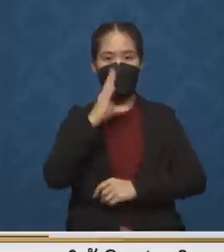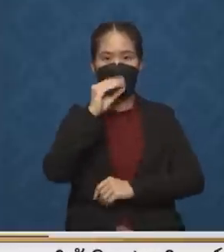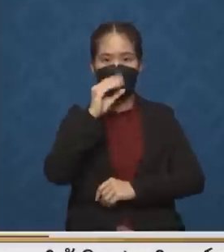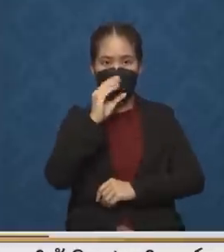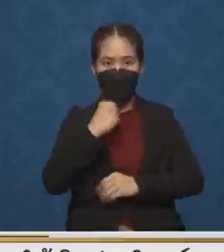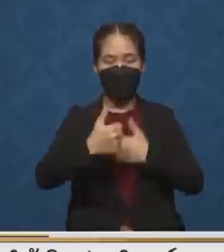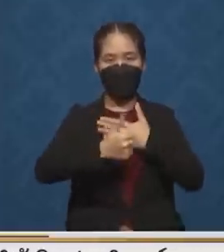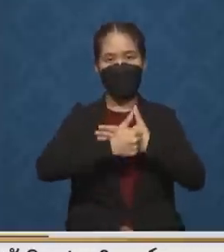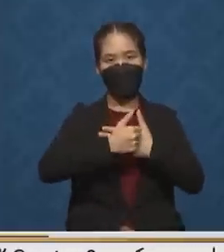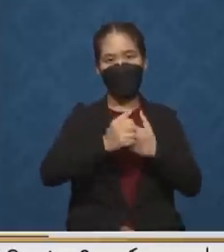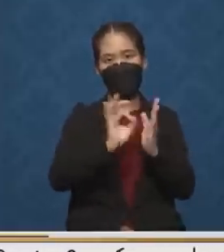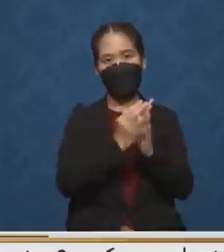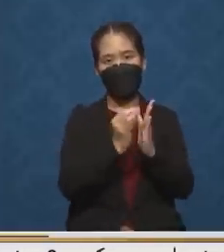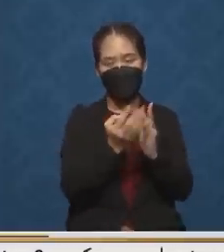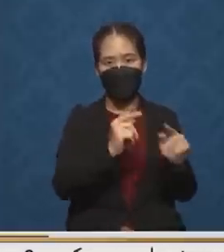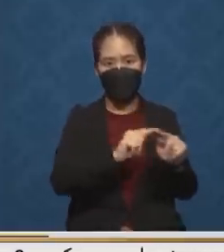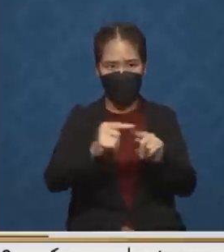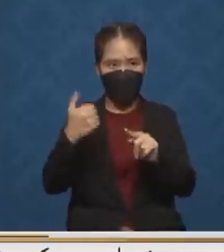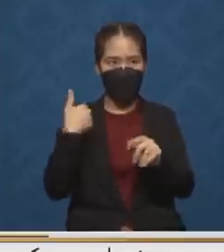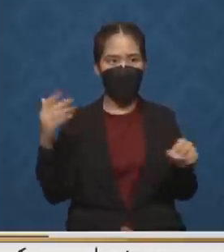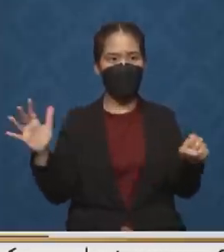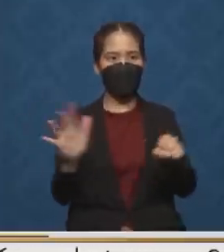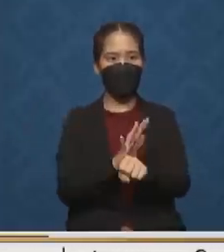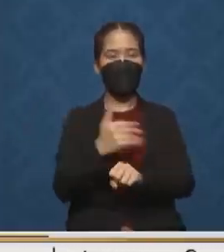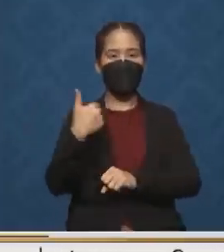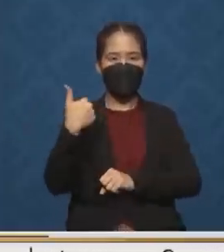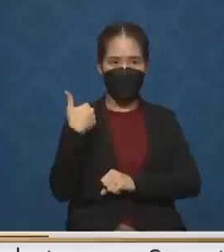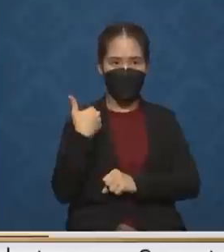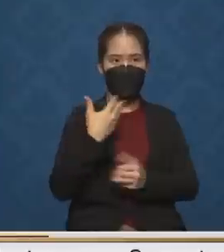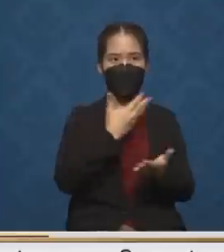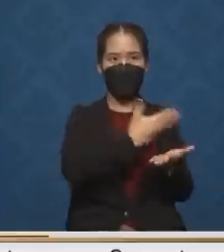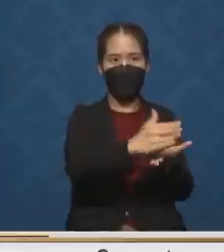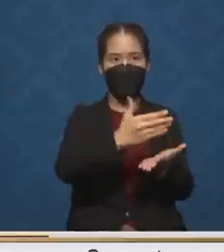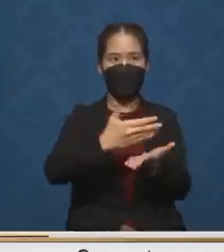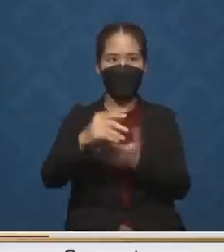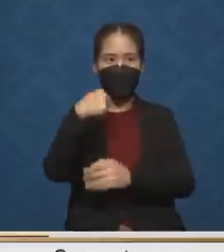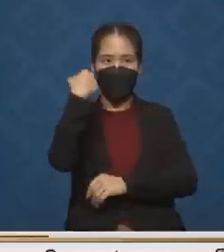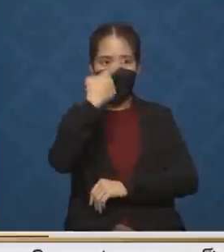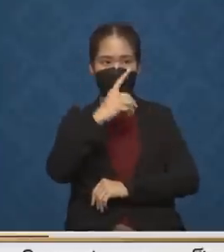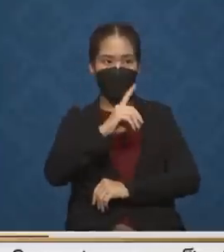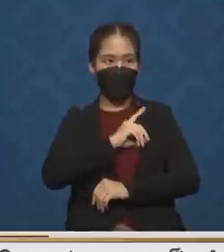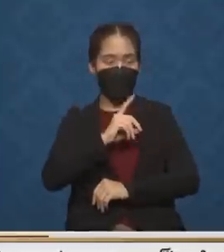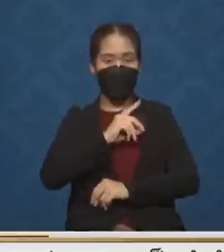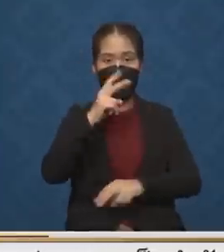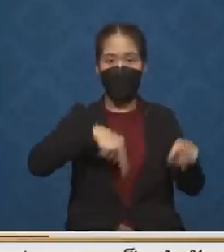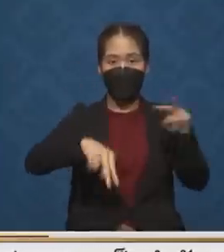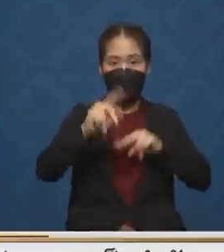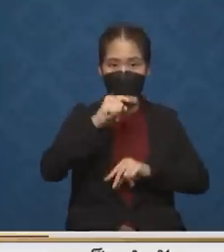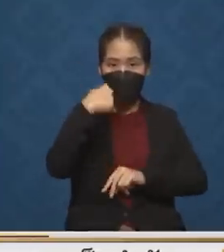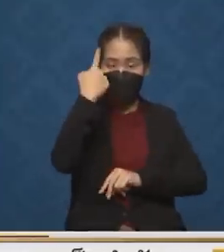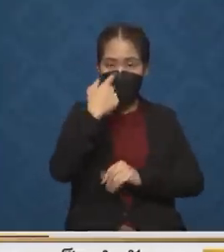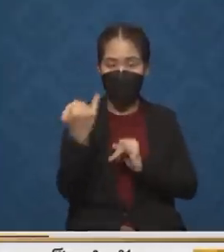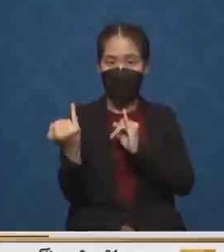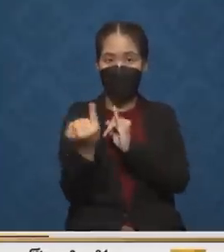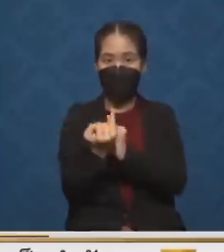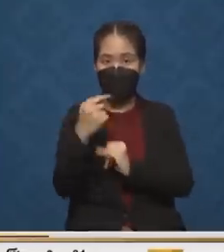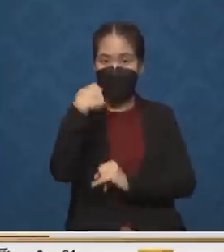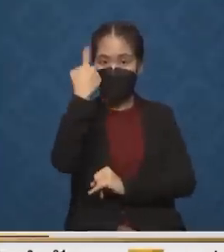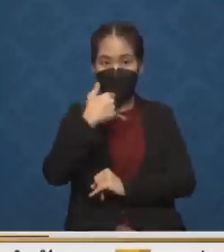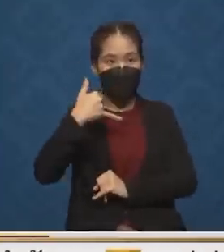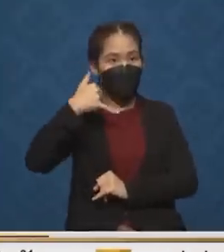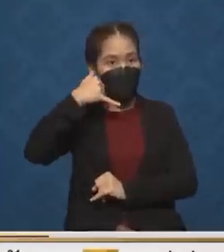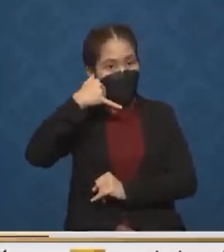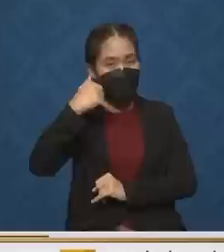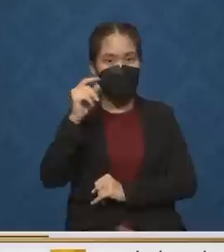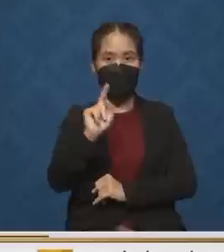าง Social Mediaมีครบทุกคน มีการแบ่งฝั แบ่งฝ่าย ใครดูแลที่ไหน ใครใล้ชิดใครใครอยู่กับใคร เบอรโร